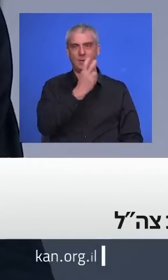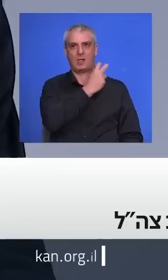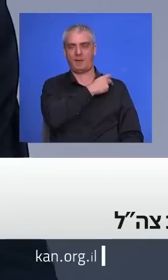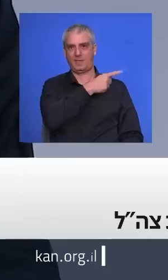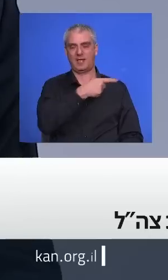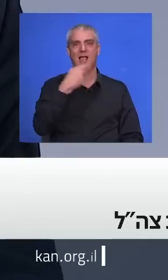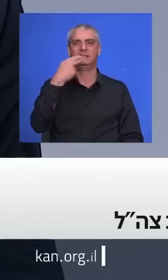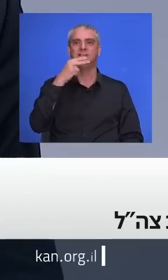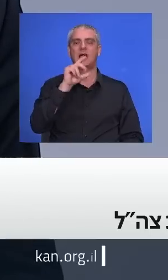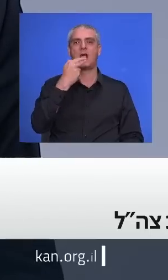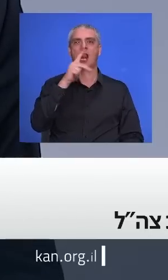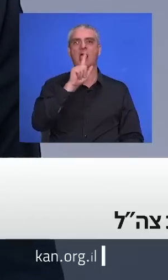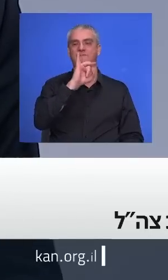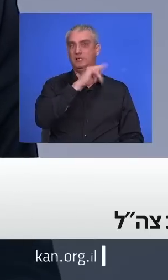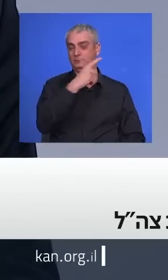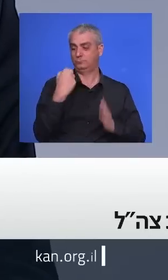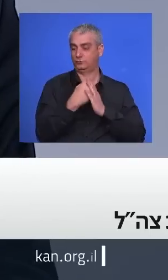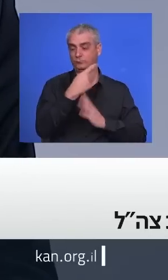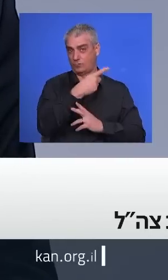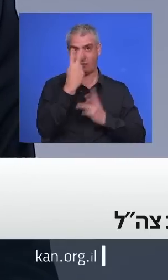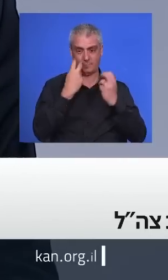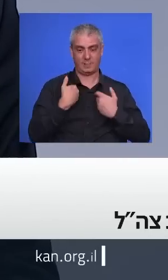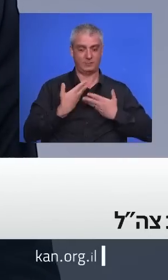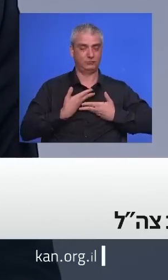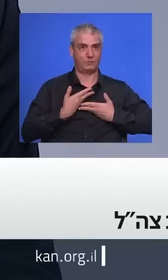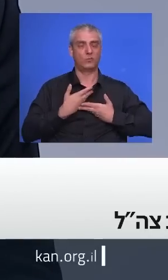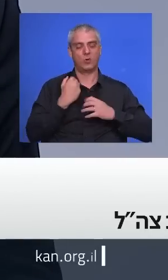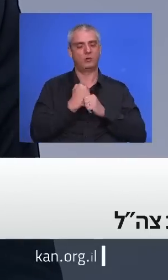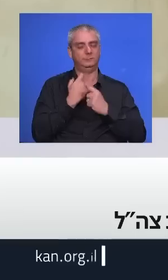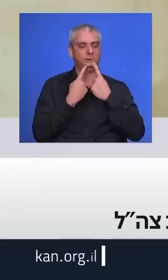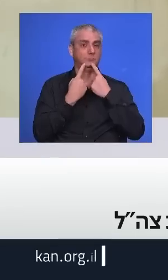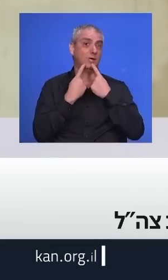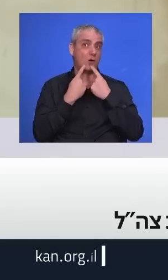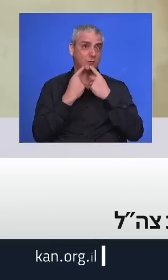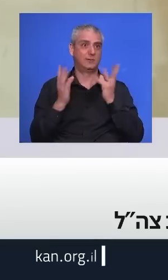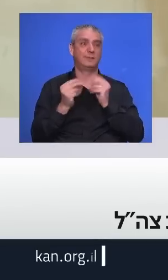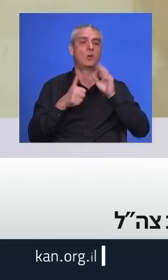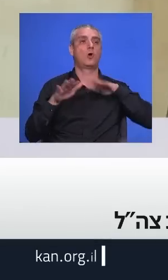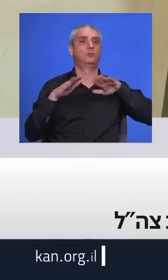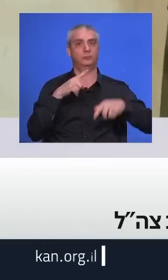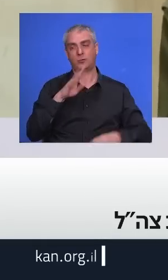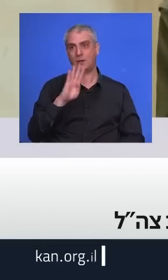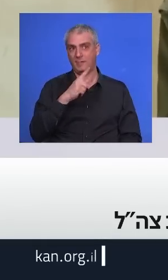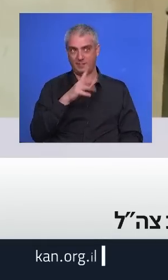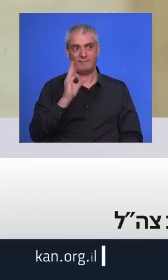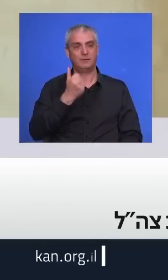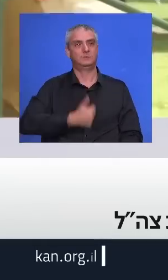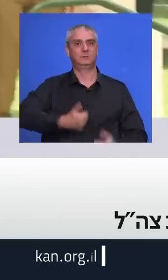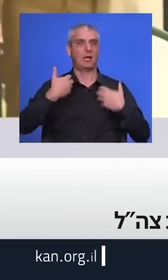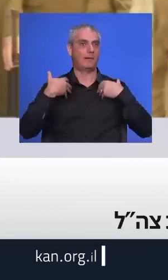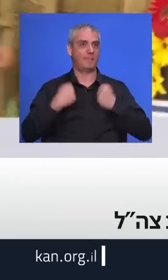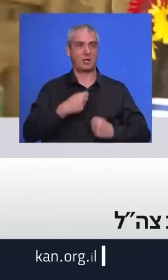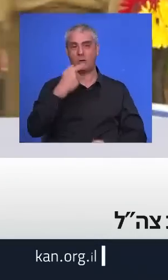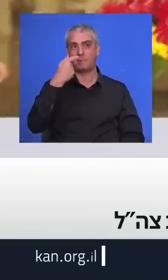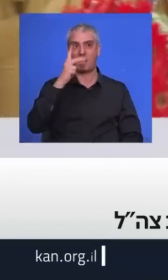הרצי הלוי, שבמהלך סוף השבוע מהמידע שהגיע אלינו מקיים שיחות עם ראש הממשלה נתניהו ועם שר הביטחון גלנט